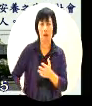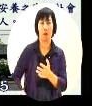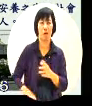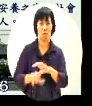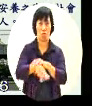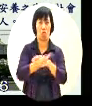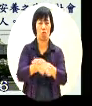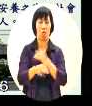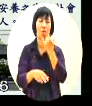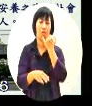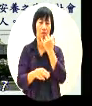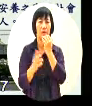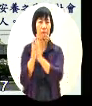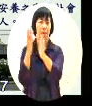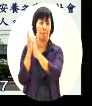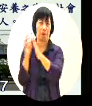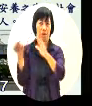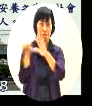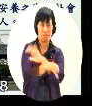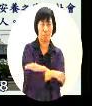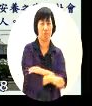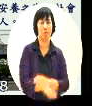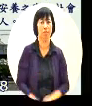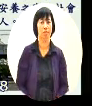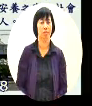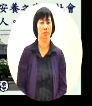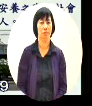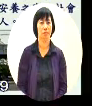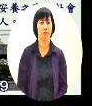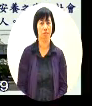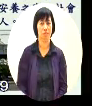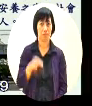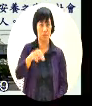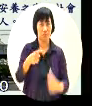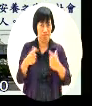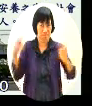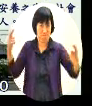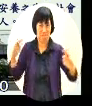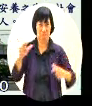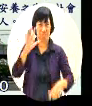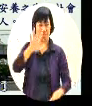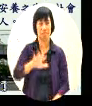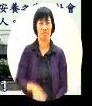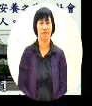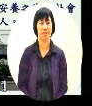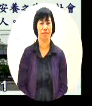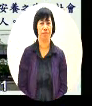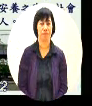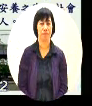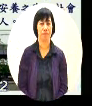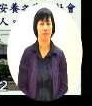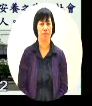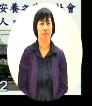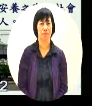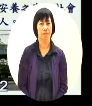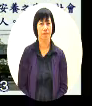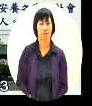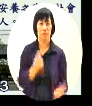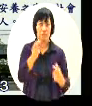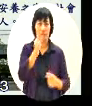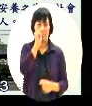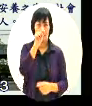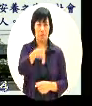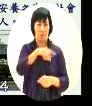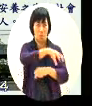空位，较尽量甲伊安排。所以我希望讲，因为咱有遮面积遮大诶面积吼，啊，是毋是？尤其这代环境也足